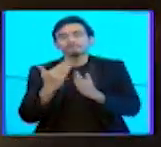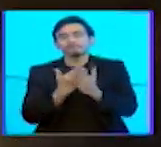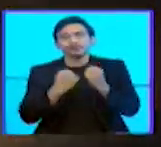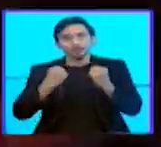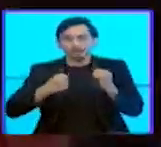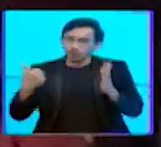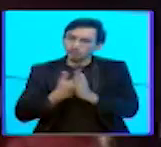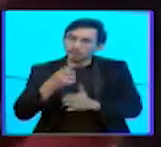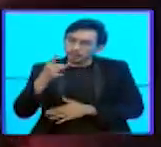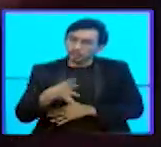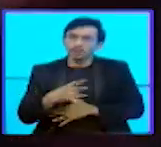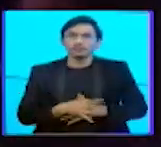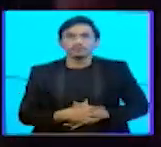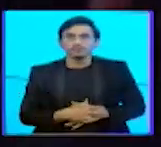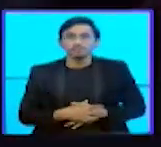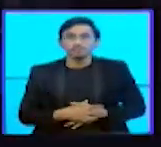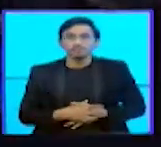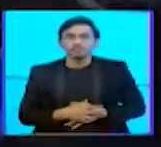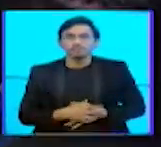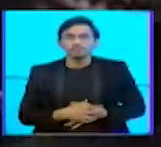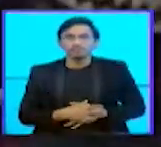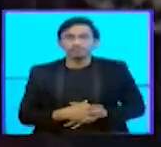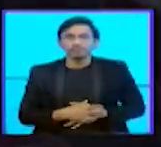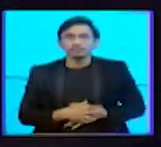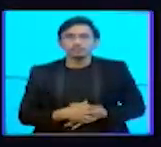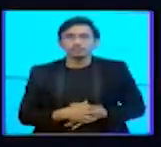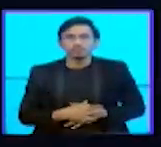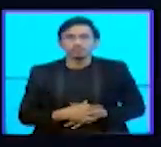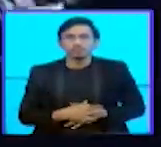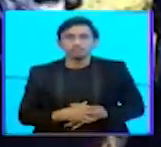Dari Karimun, Kepulauan Riau, Iwan Mohan, iNews, melaporkan.